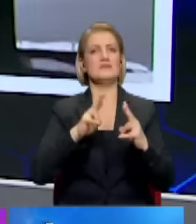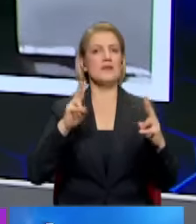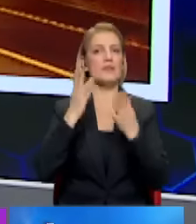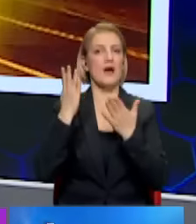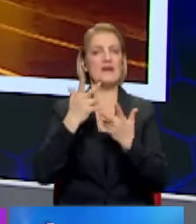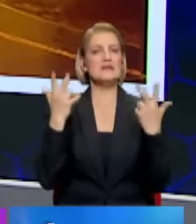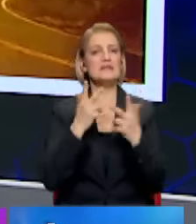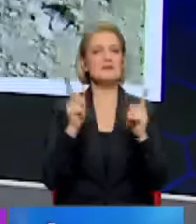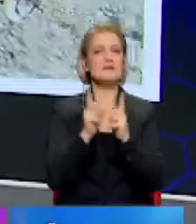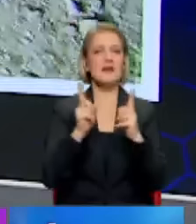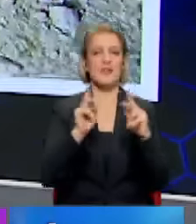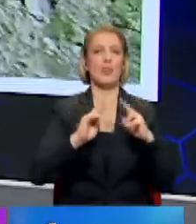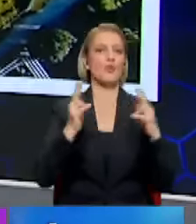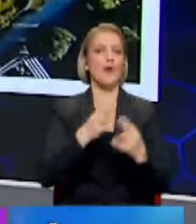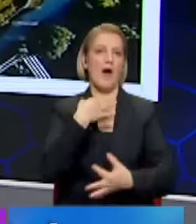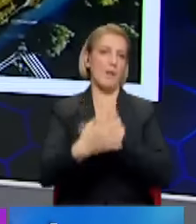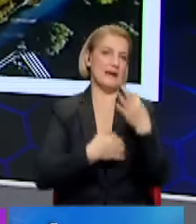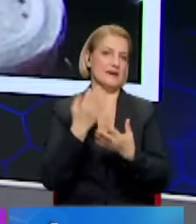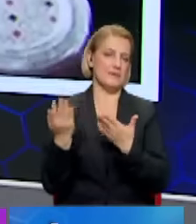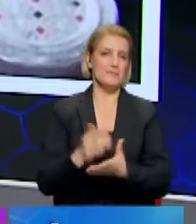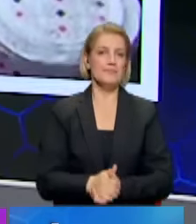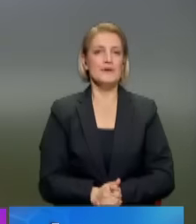hızlı kısa kısa dünya haber turu.